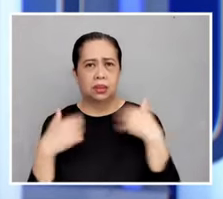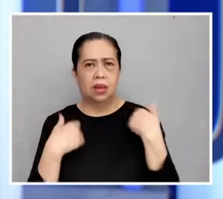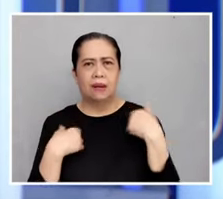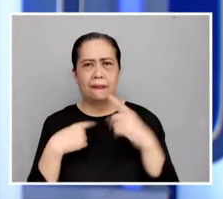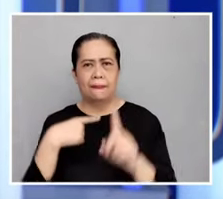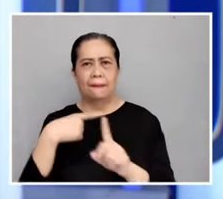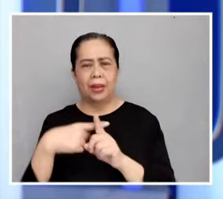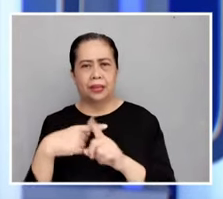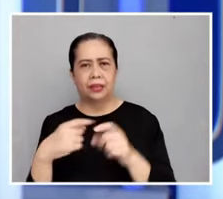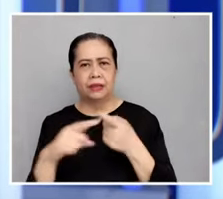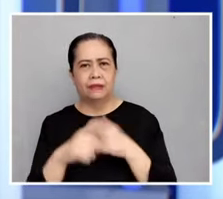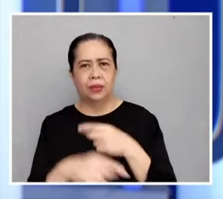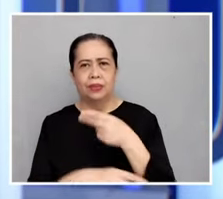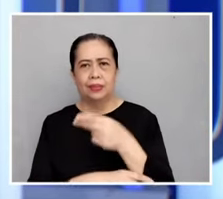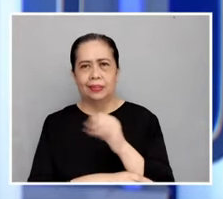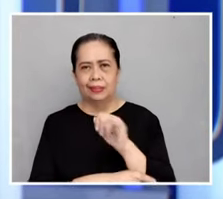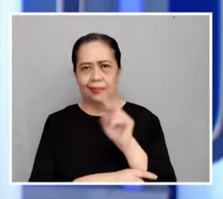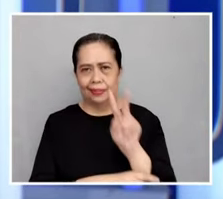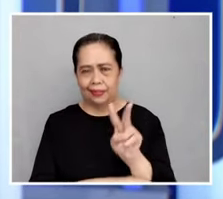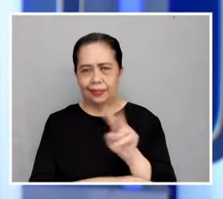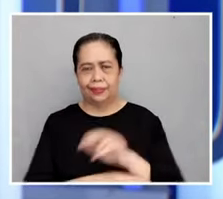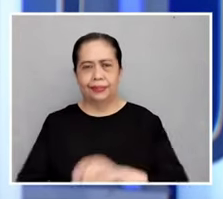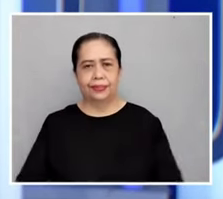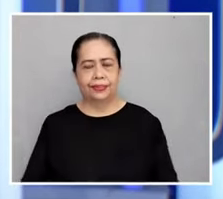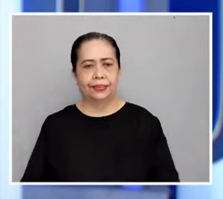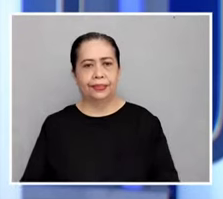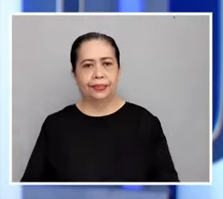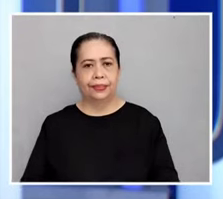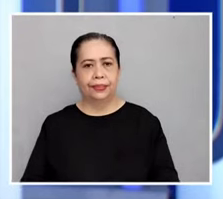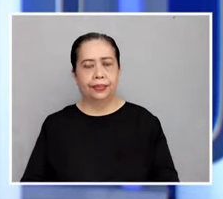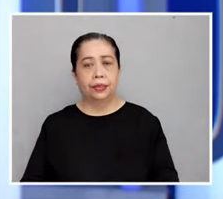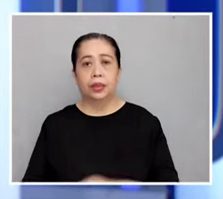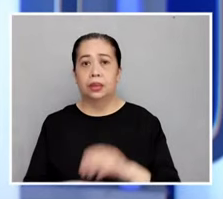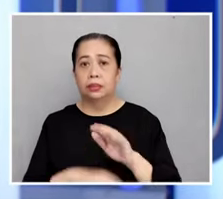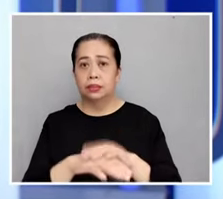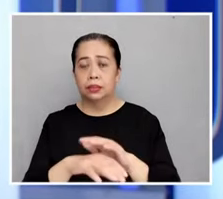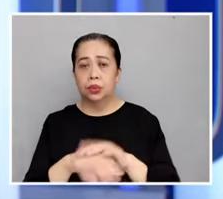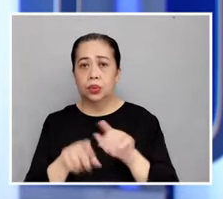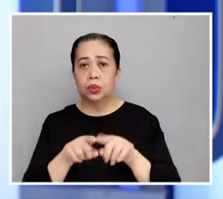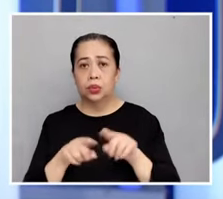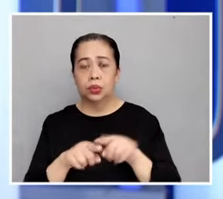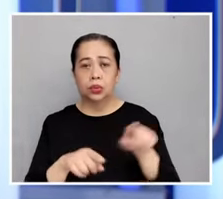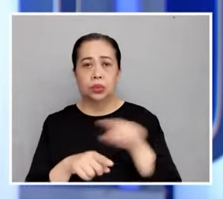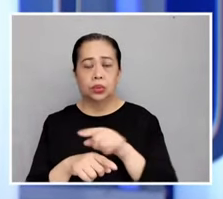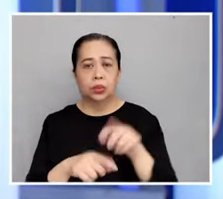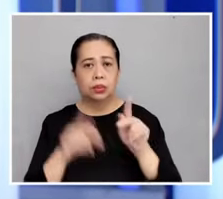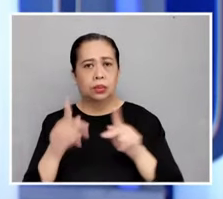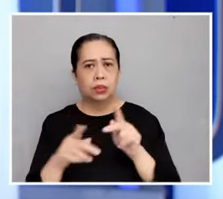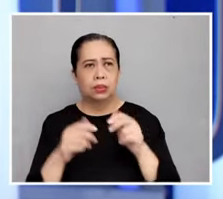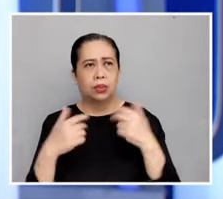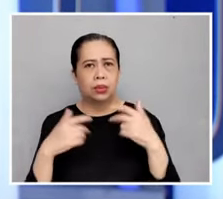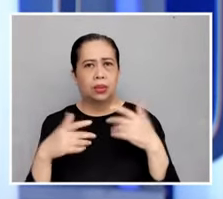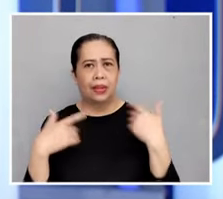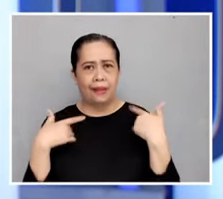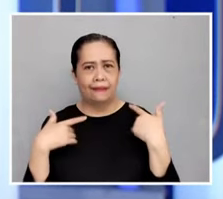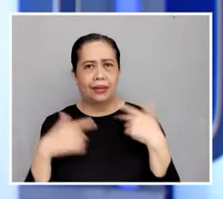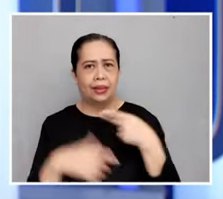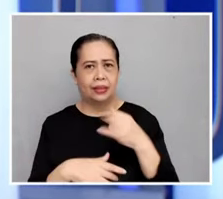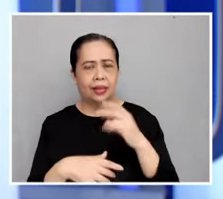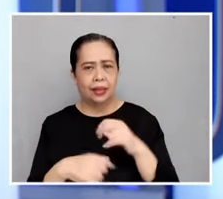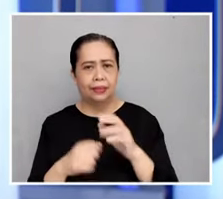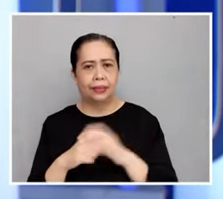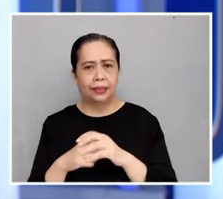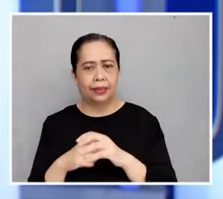nagpo-positibo sa Human Immunodeficiency Virus o HIV. Paalala rin nila sa mga people living with HIV, tangkilikin